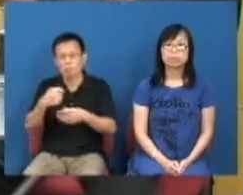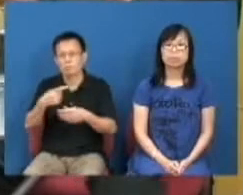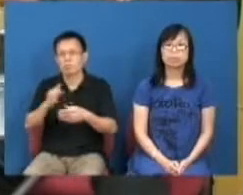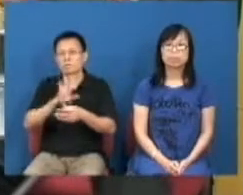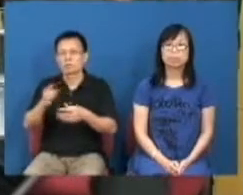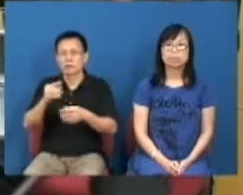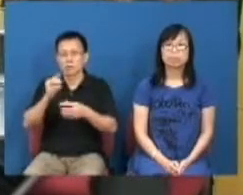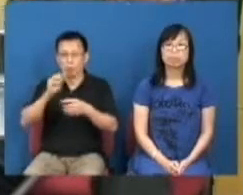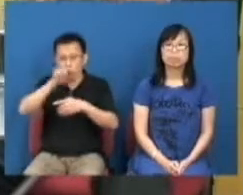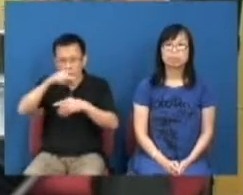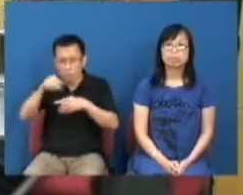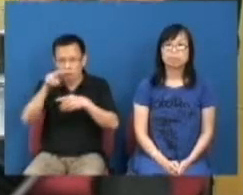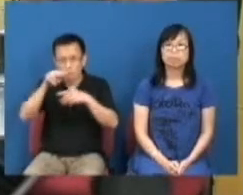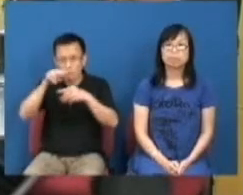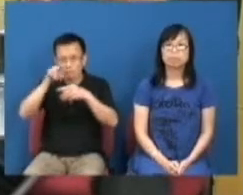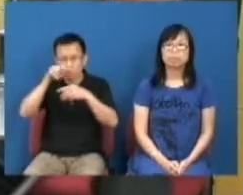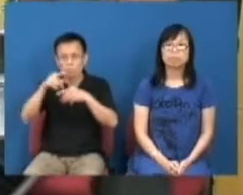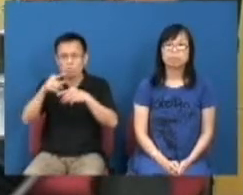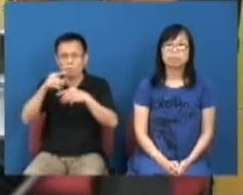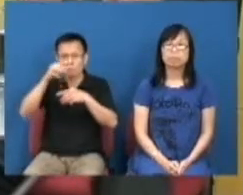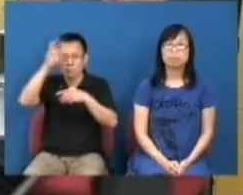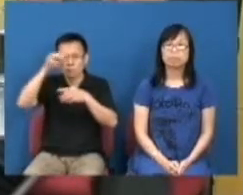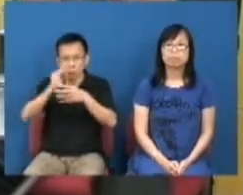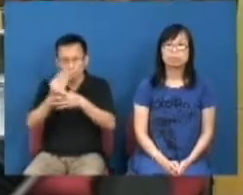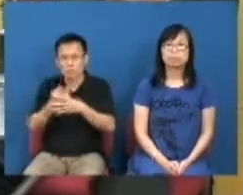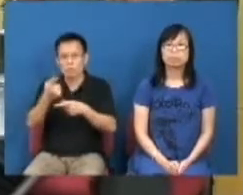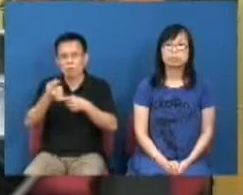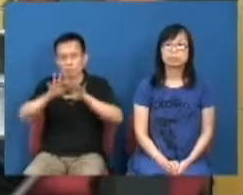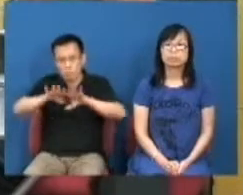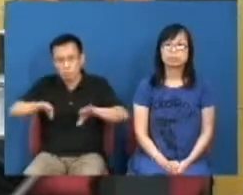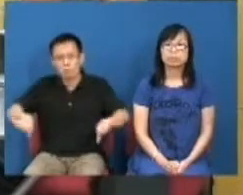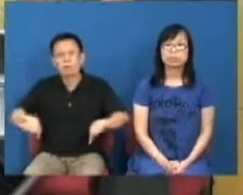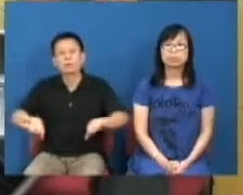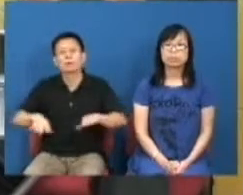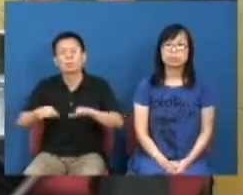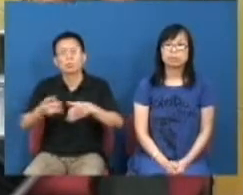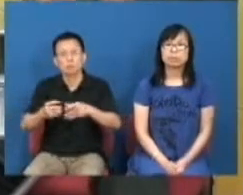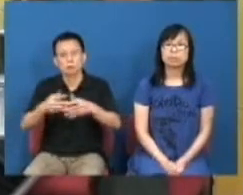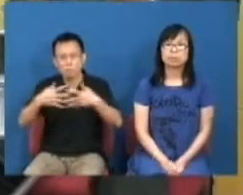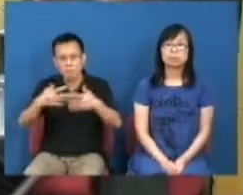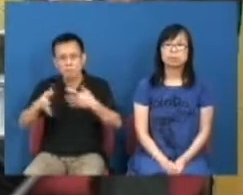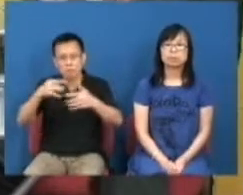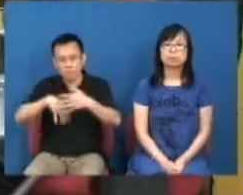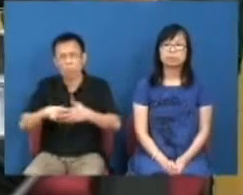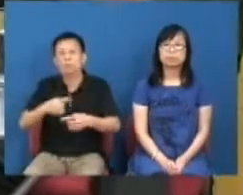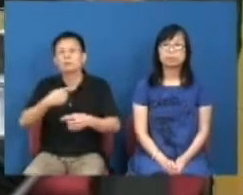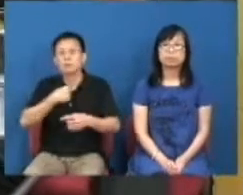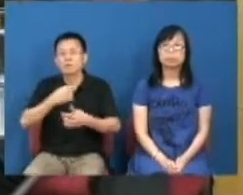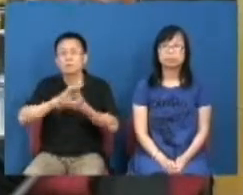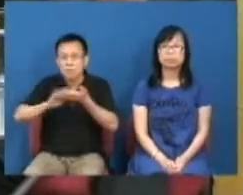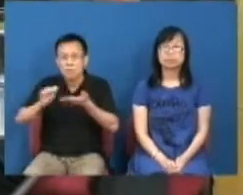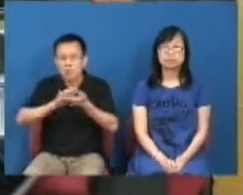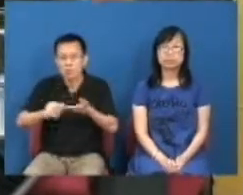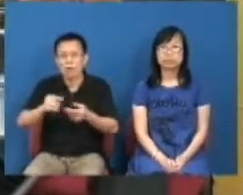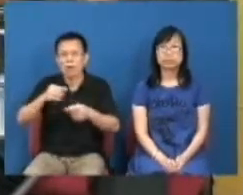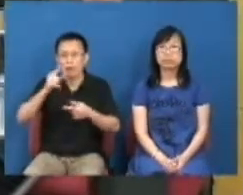係咪？但係喺調解呢個個案裏頭，我哋偏偏就係需要知道清楚，究竟你哋兩位係